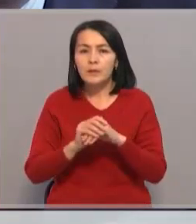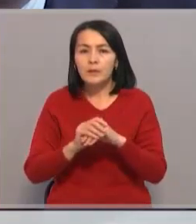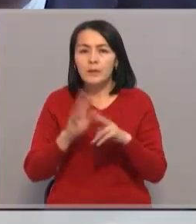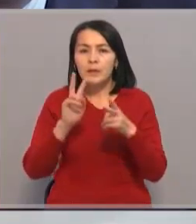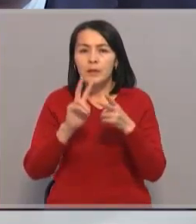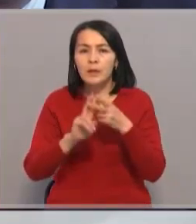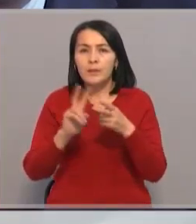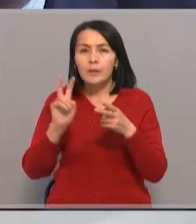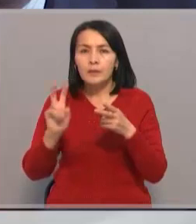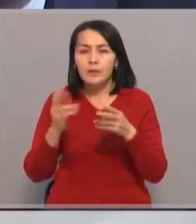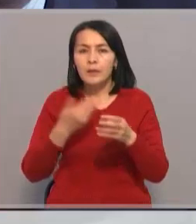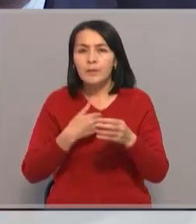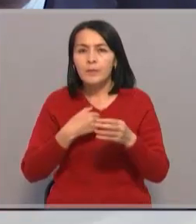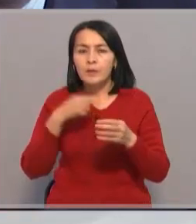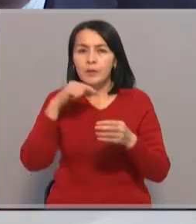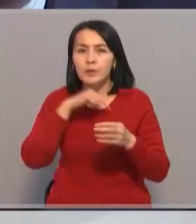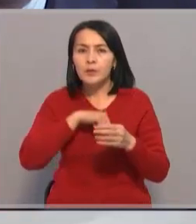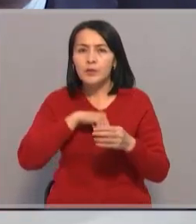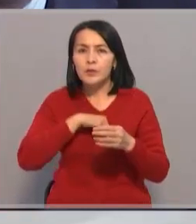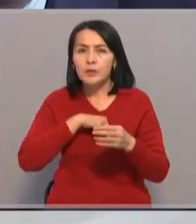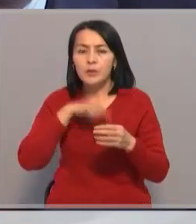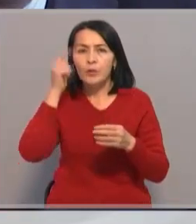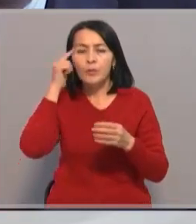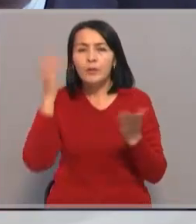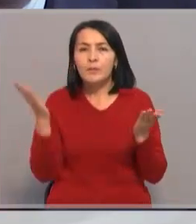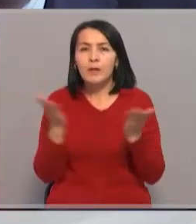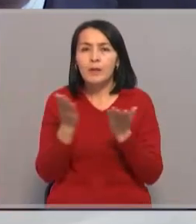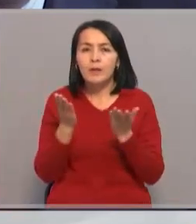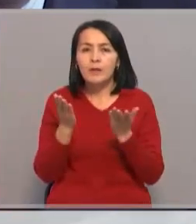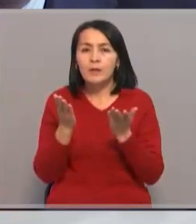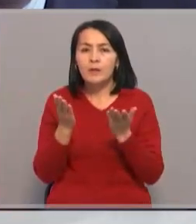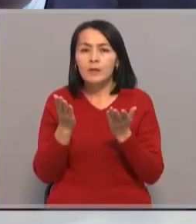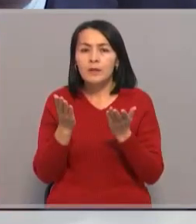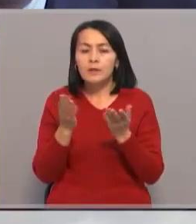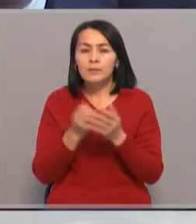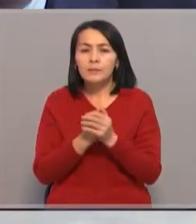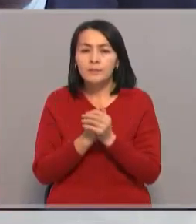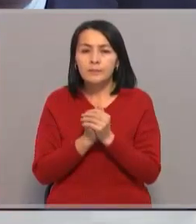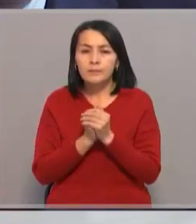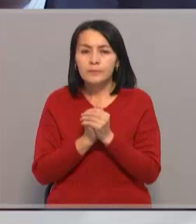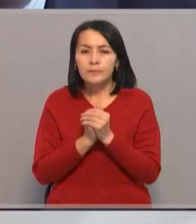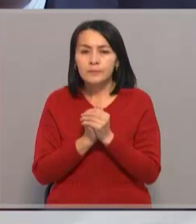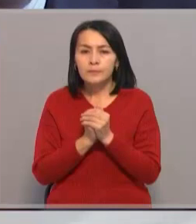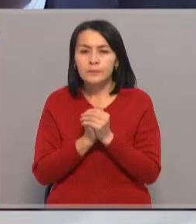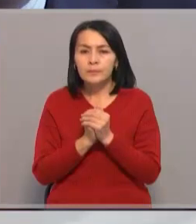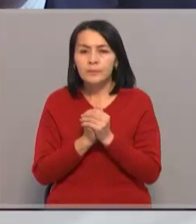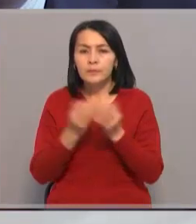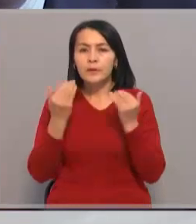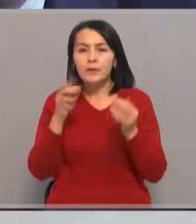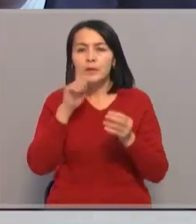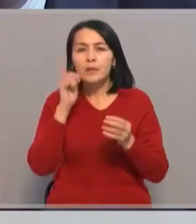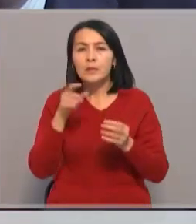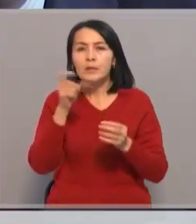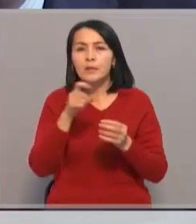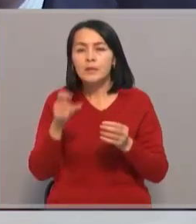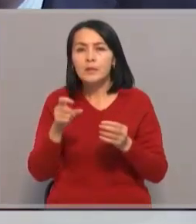абақтыда сіздің менің ішкі дүнием, мен қалай былай айтайын, қазір жастарға айтсақ